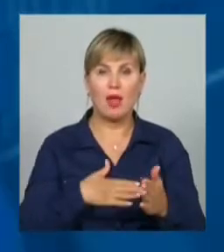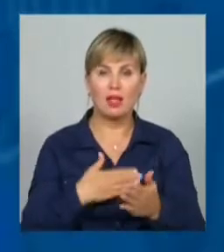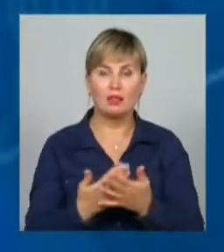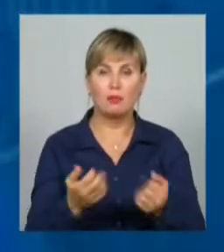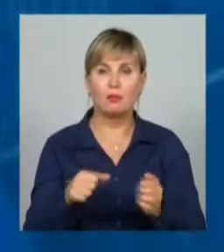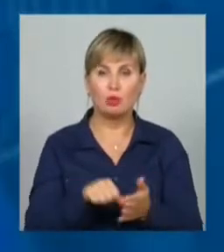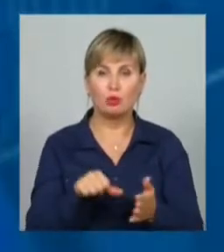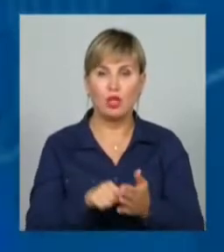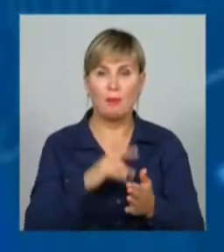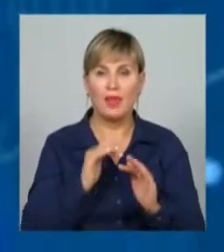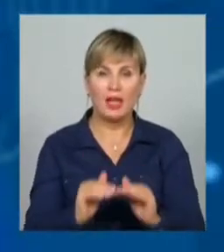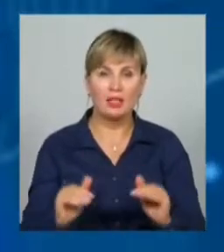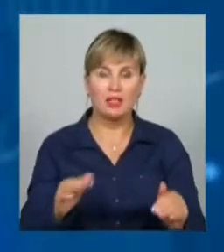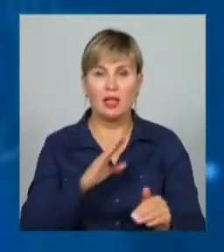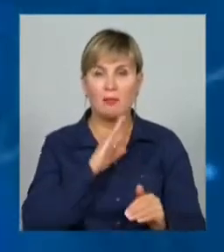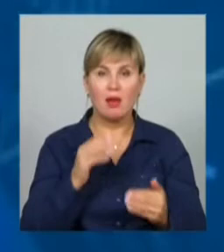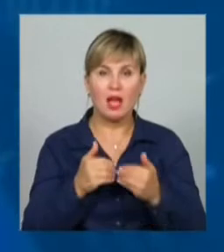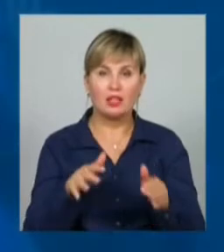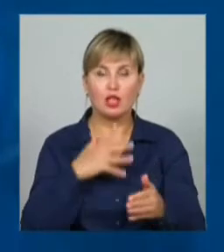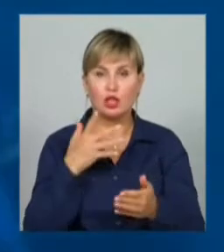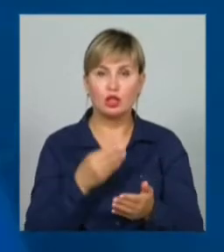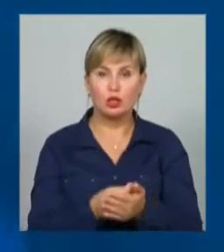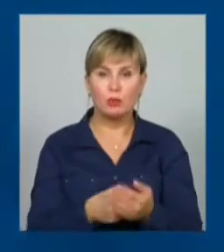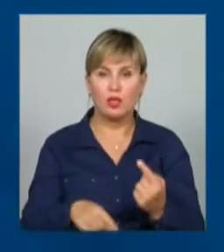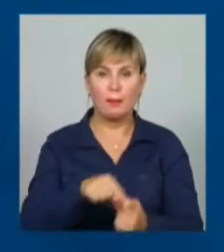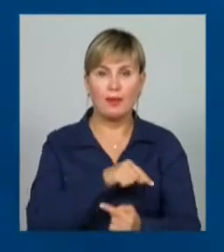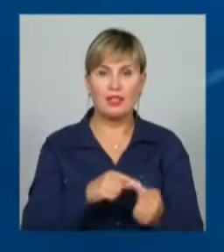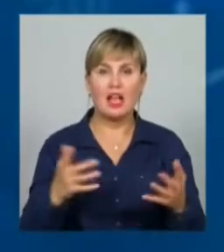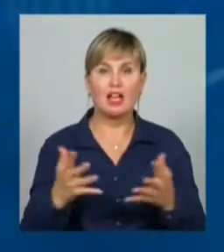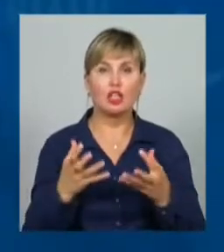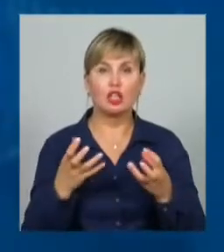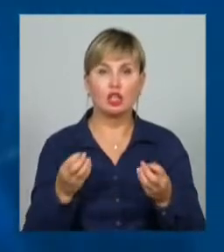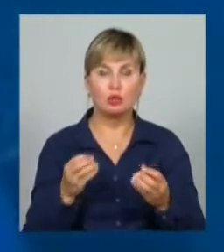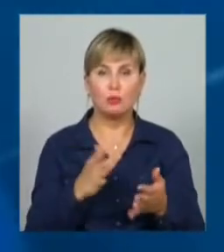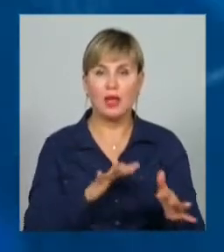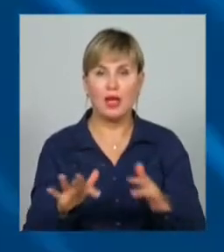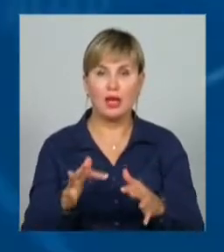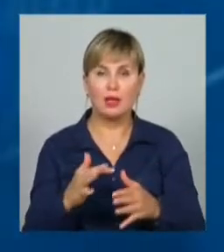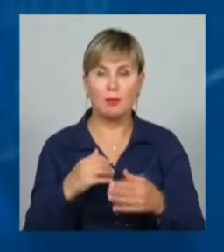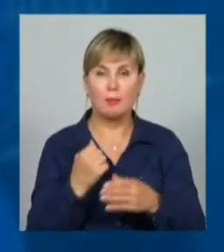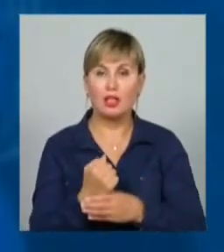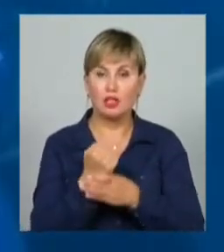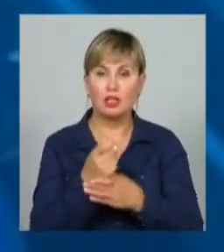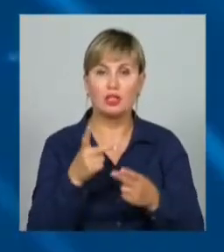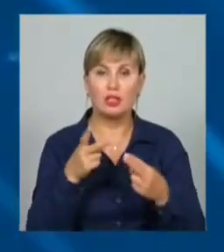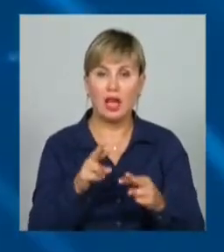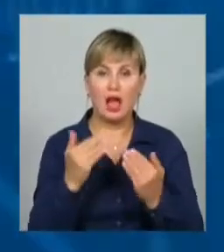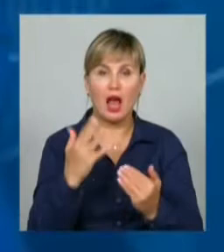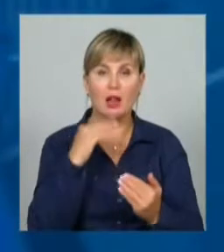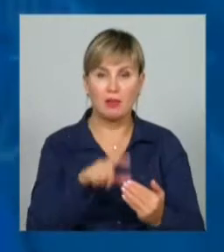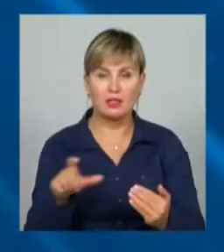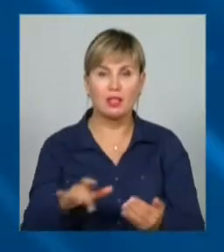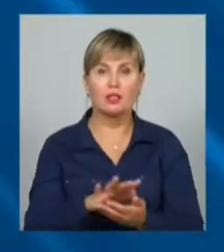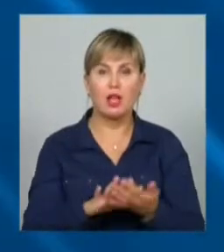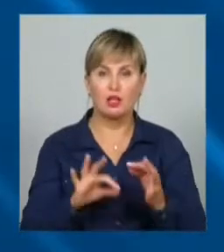принимают участие многодетные мамы и открывают собственный прибыльный бизнес. Какие еще меры поддержки доступны для предприимчивых алматинцев? В